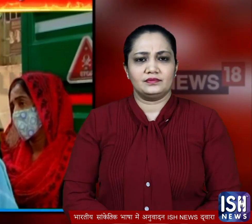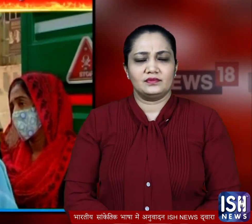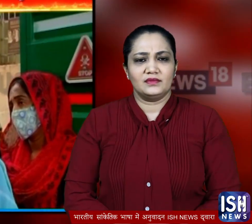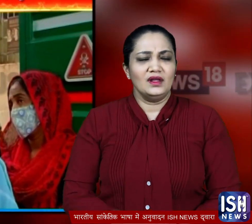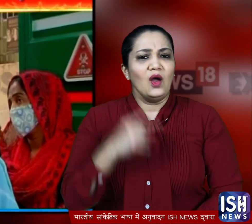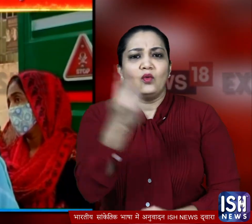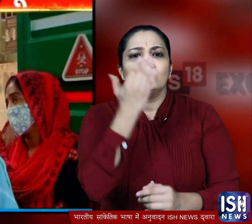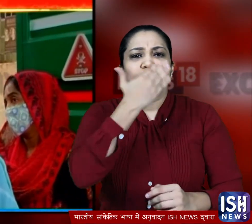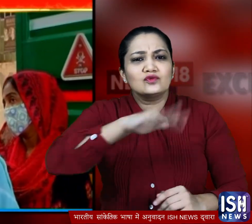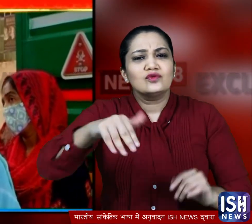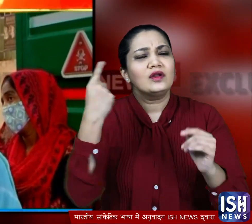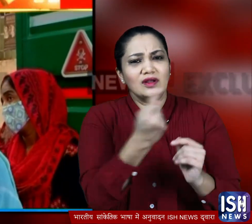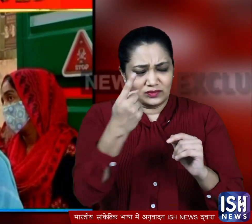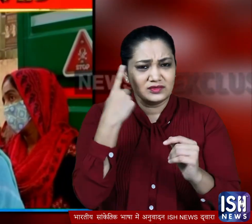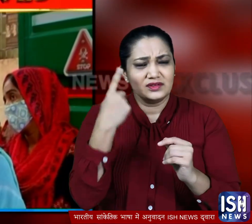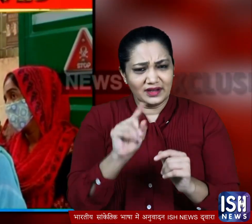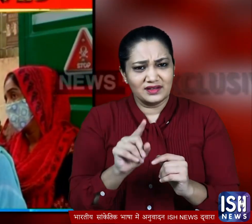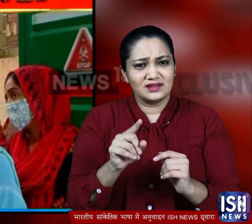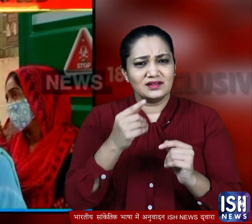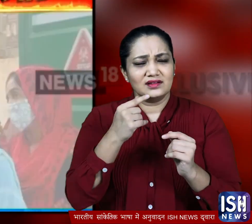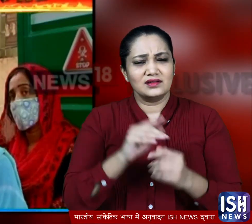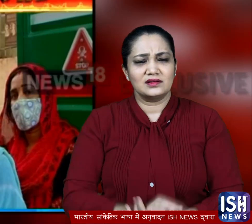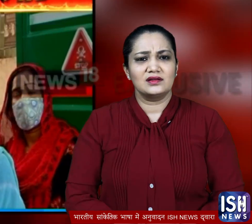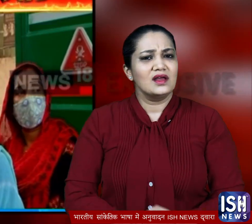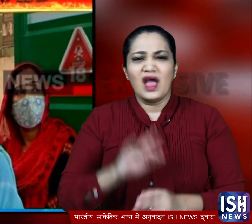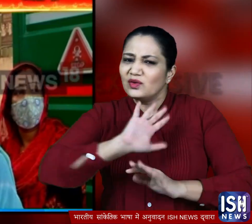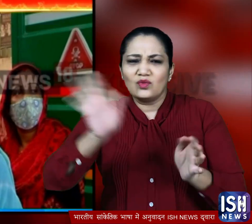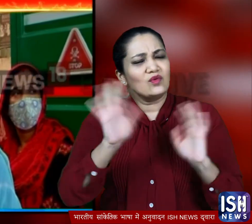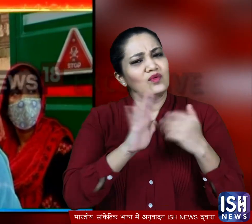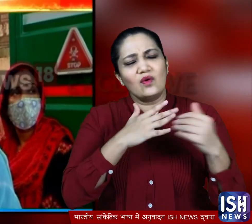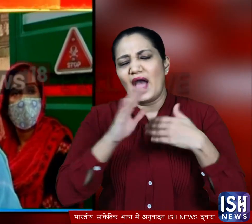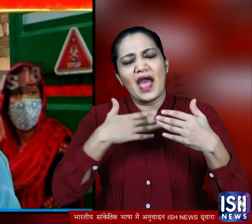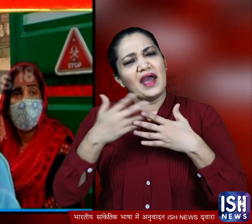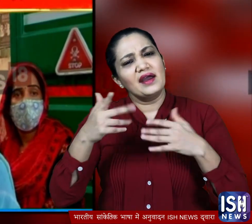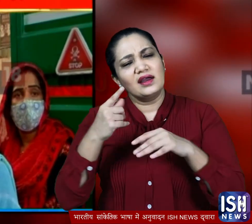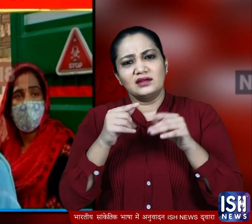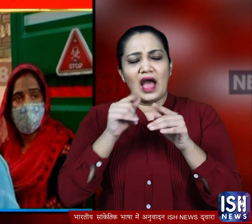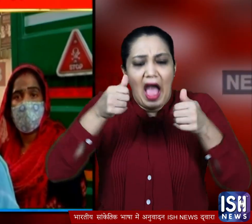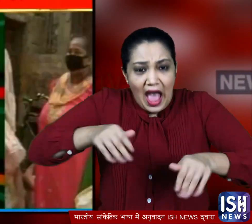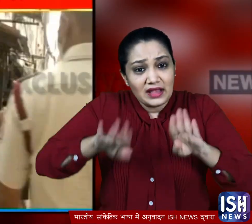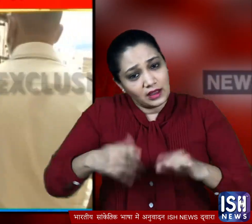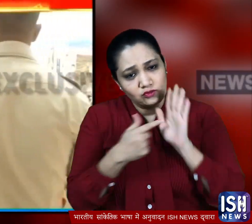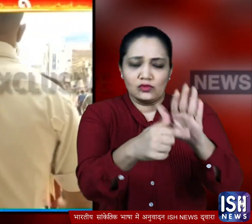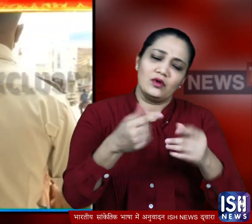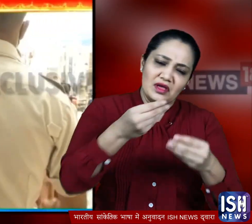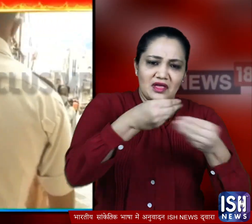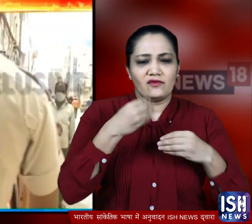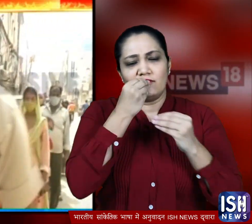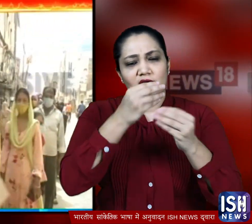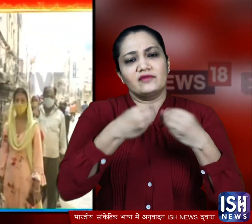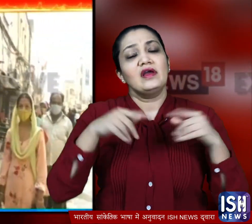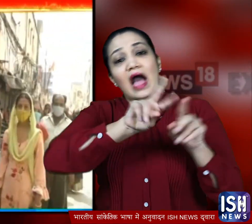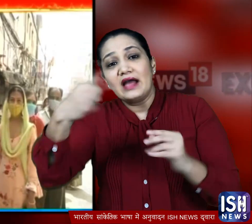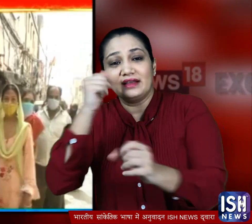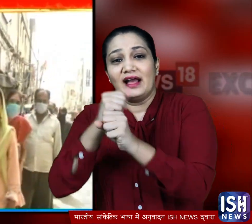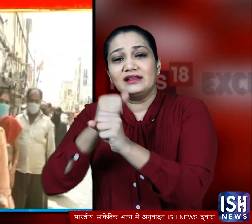तो सिर्फ स्कूल के छात्रों को ही के अभिभावकों को दिया जा रहा है ना? ऐसा कुछ नहीं है, आधार कार्ड से मिल रहा है। कुछ ऐसा ही हाल